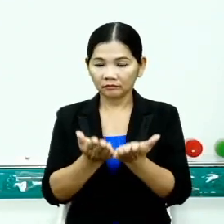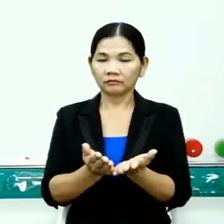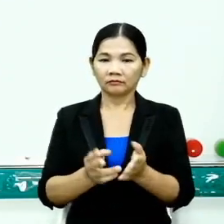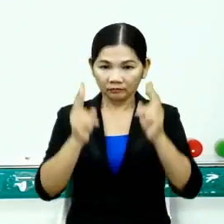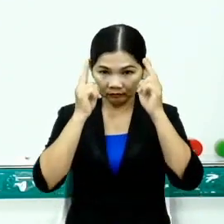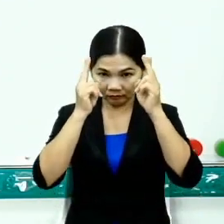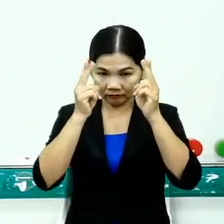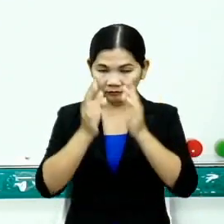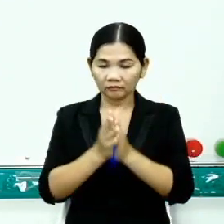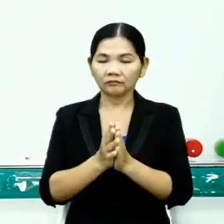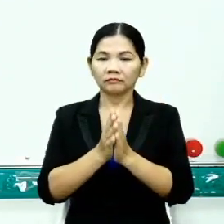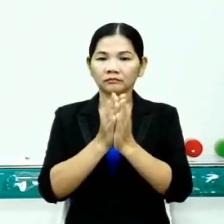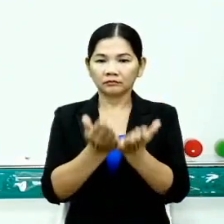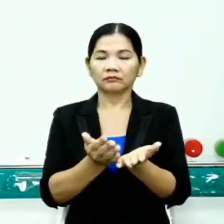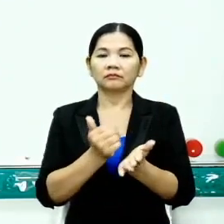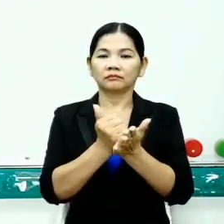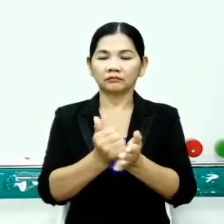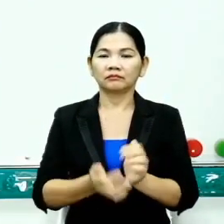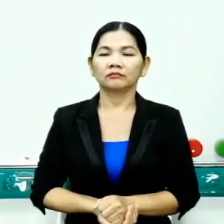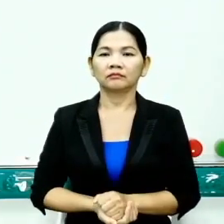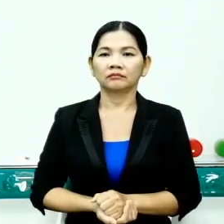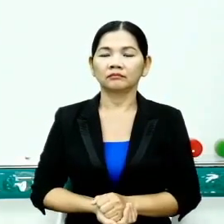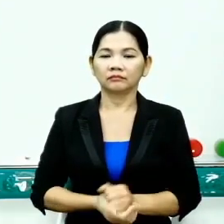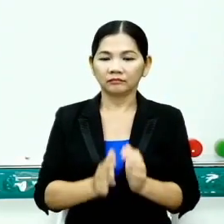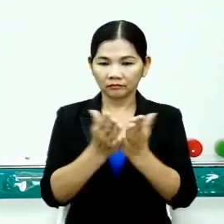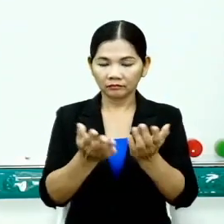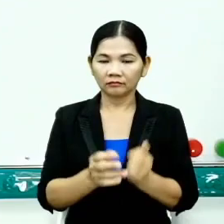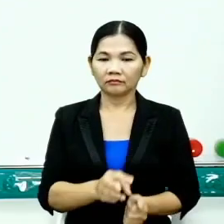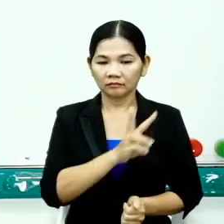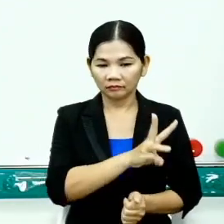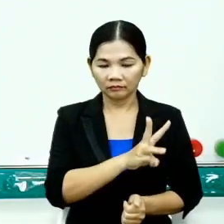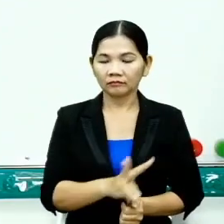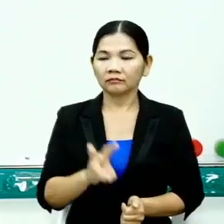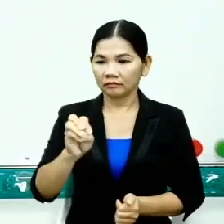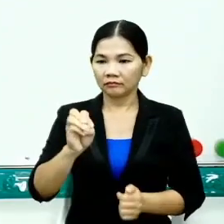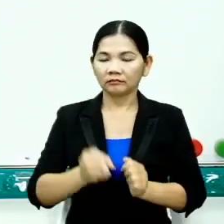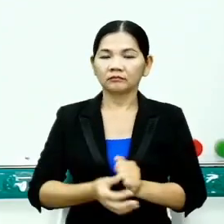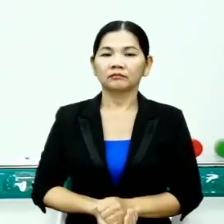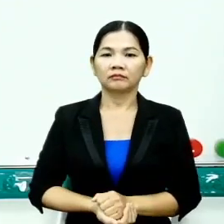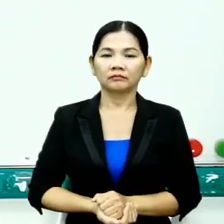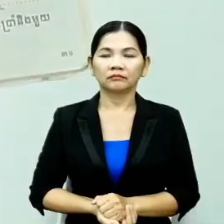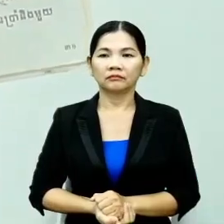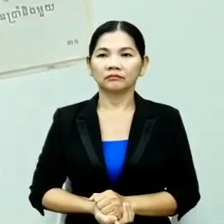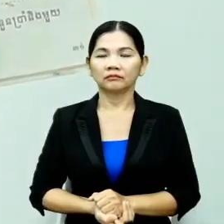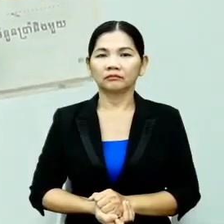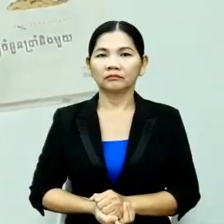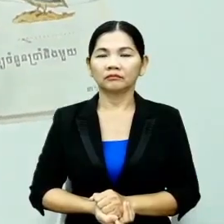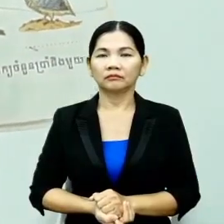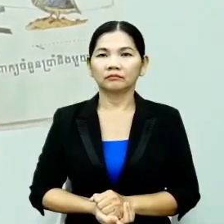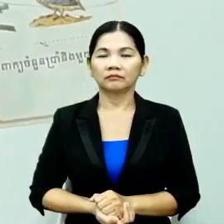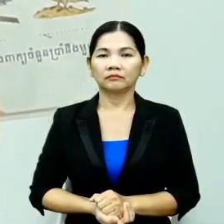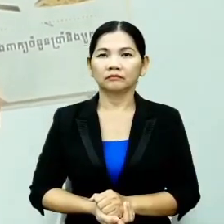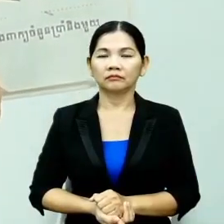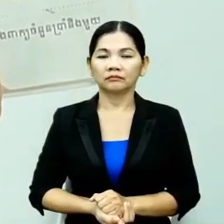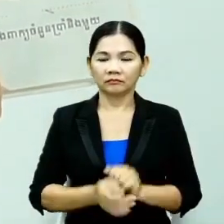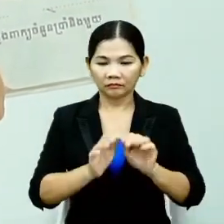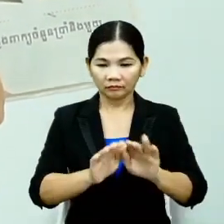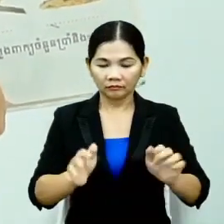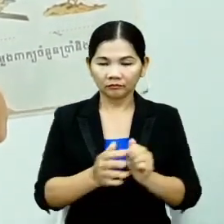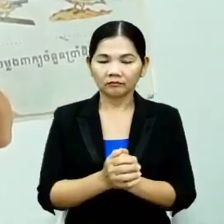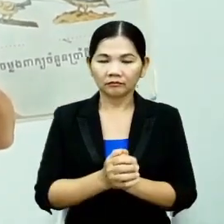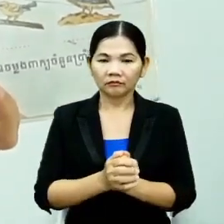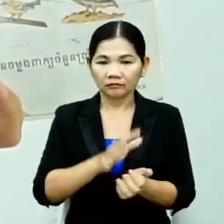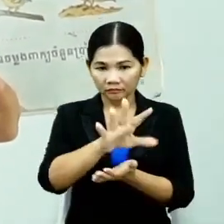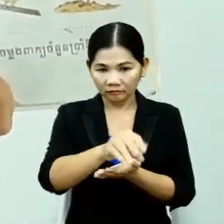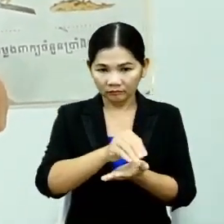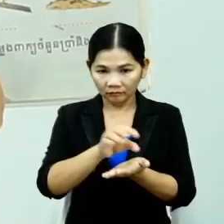កូនយកសិភើសិក្សាកូលរបស់កូនមកខែបើកនៅទំព័រ30ដដែលចាកូនកូនទាំងអស់គ្នាត្រូវចំឡ